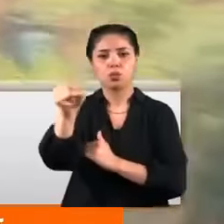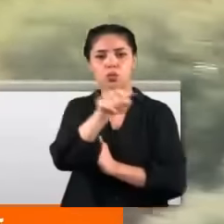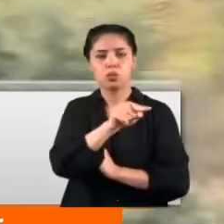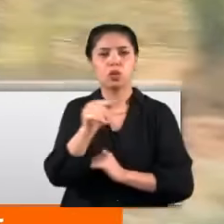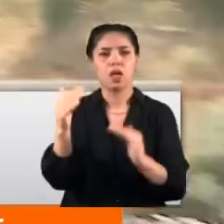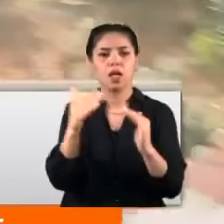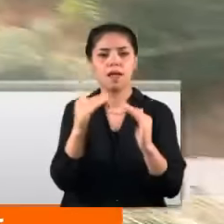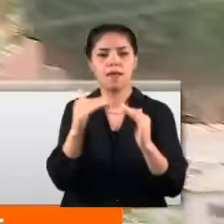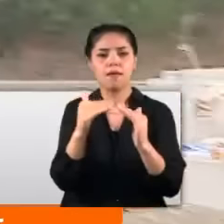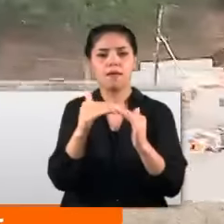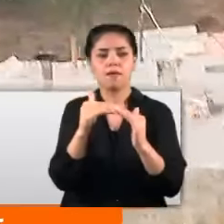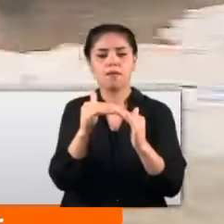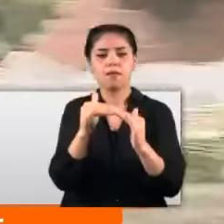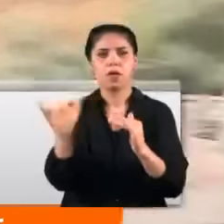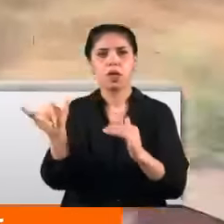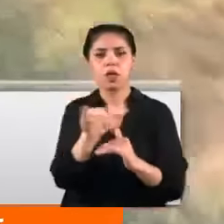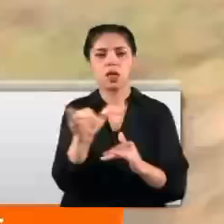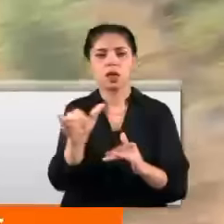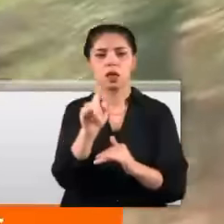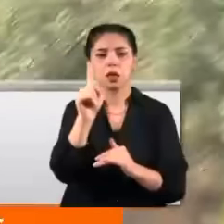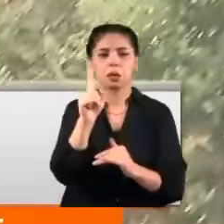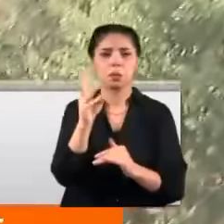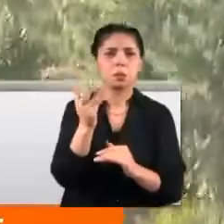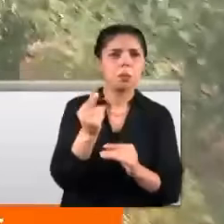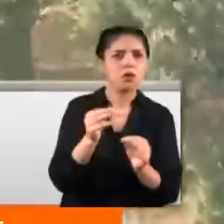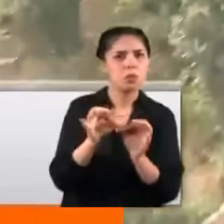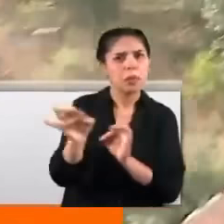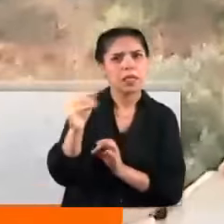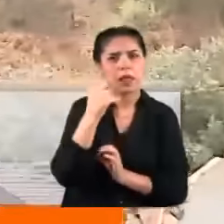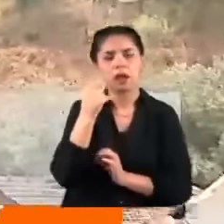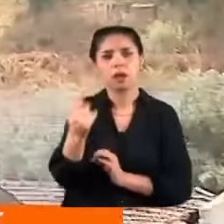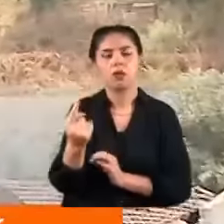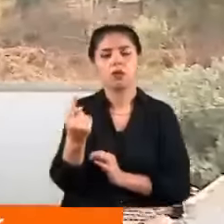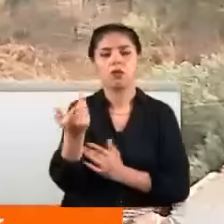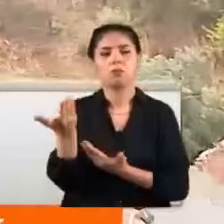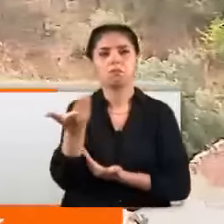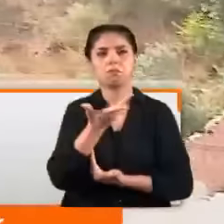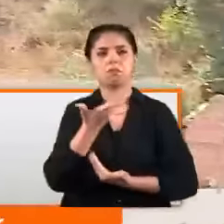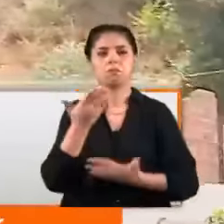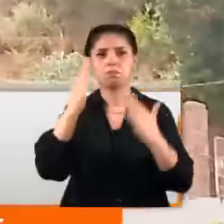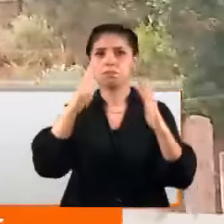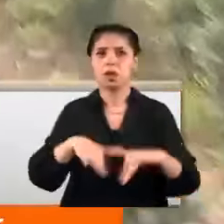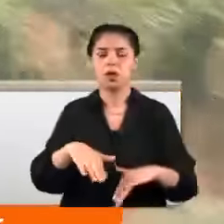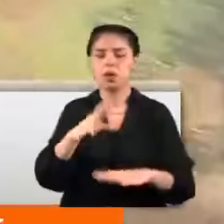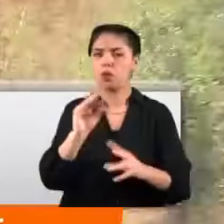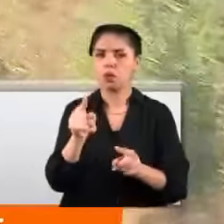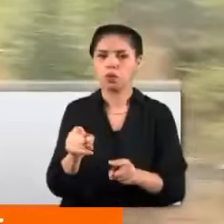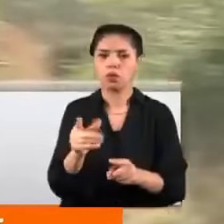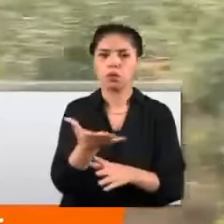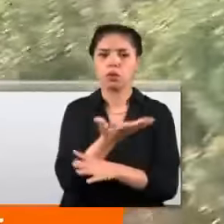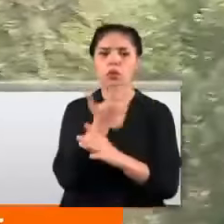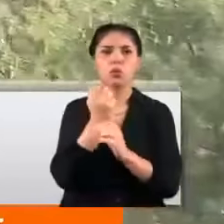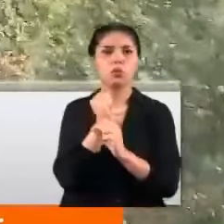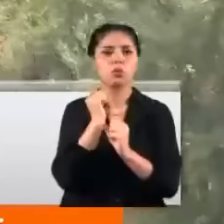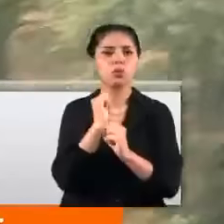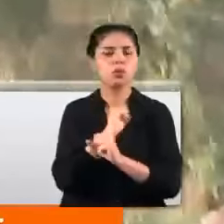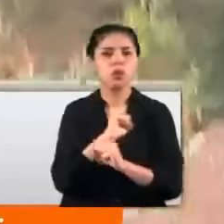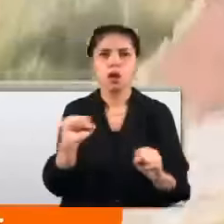üstteki evlerin temeli arasında sadece birkaç metre var. Yani neredeyse çöktü çökecek bir facia